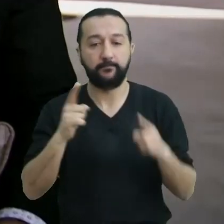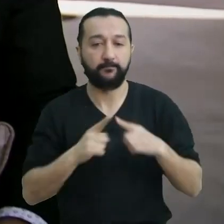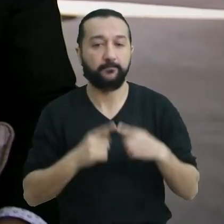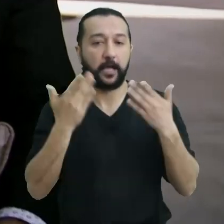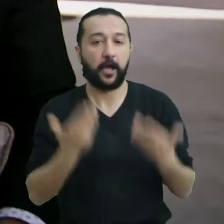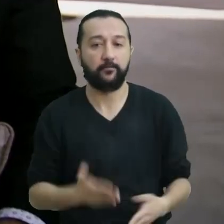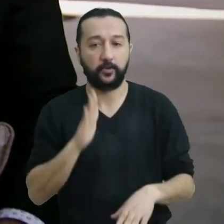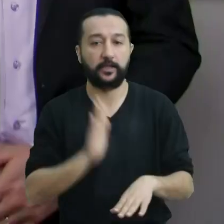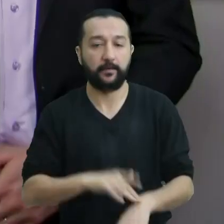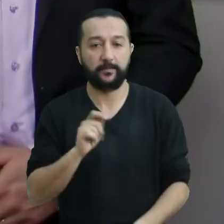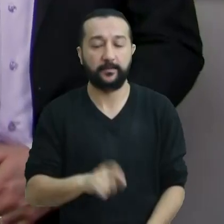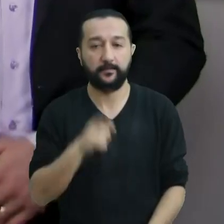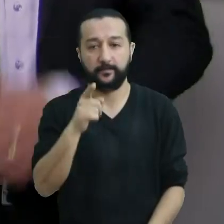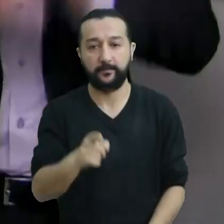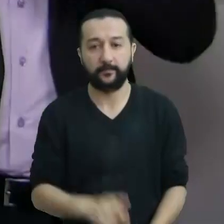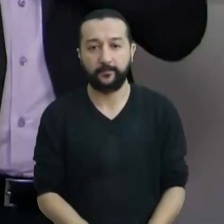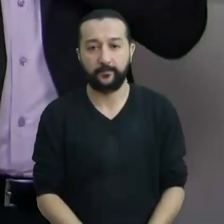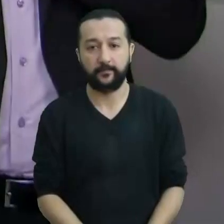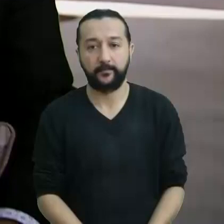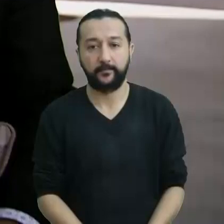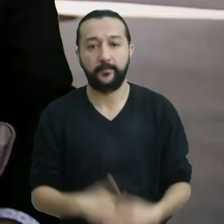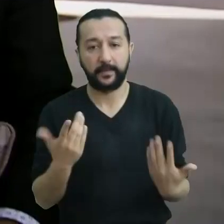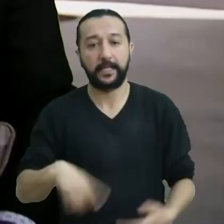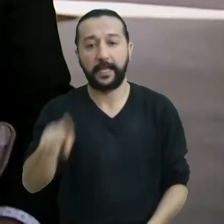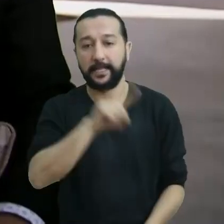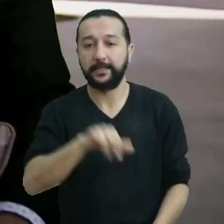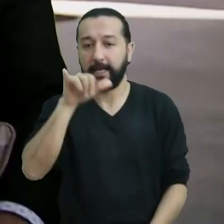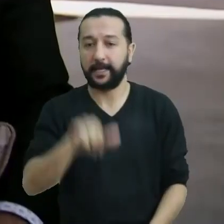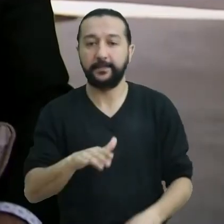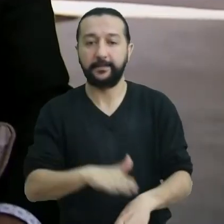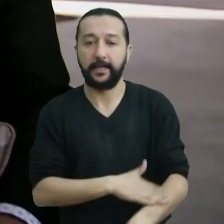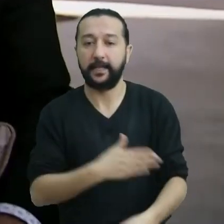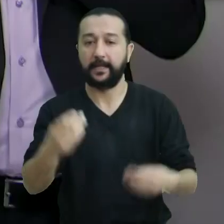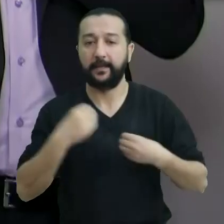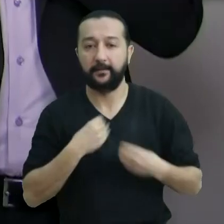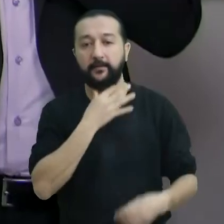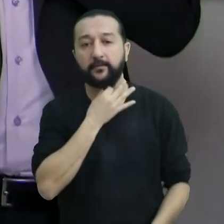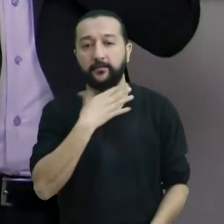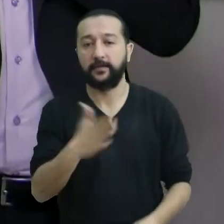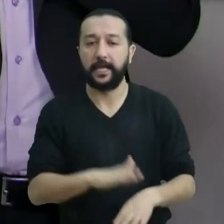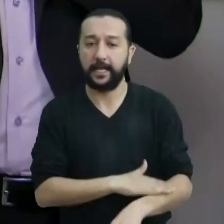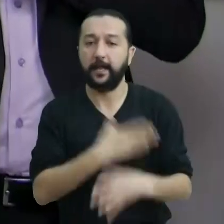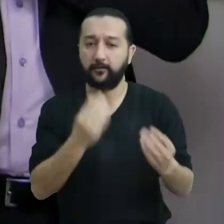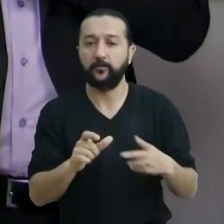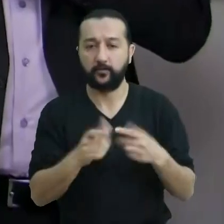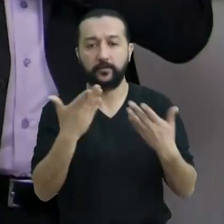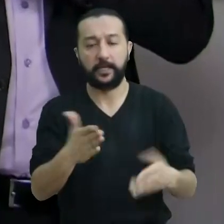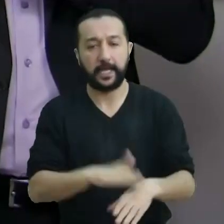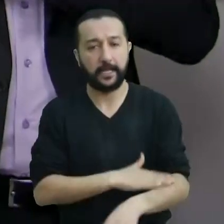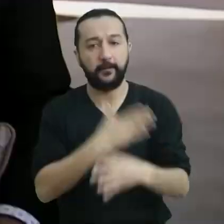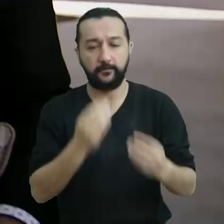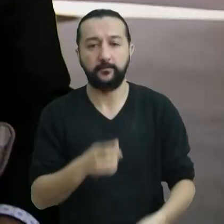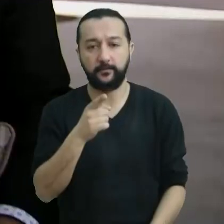adam yerine koydunuz. Hakkınızı ilal edin lütfen. E Helal olsun Şükrü helal Efendi. Olsun.